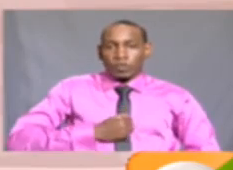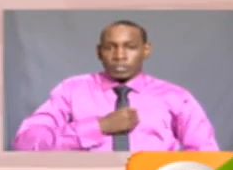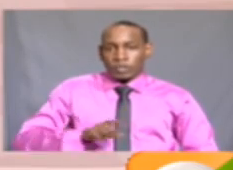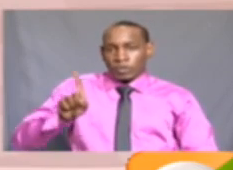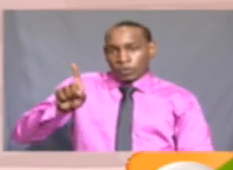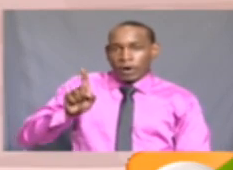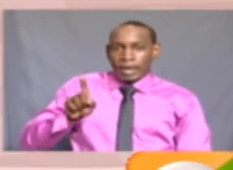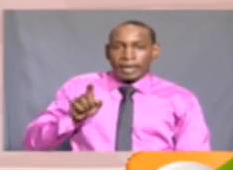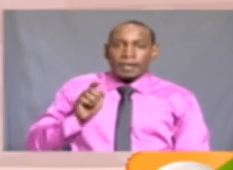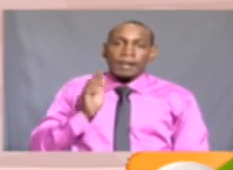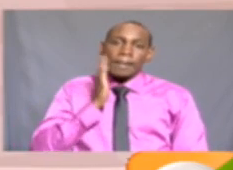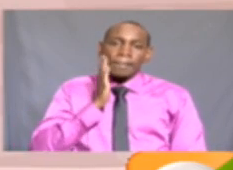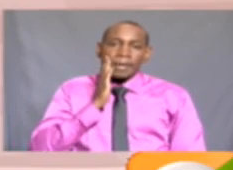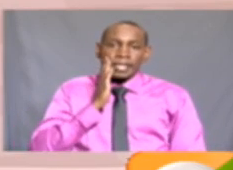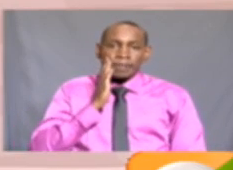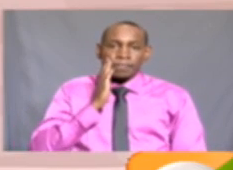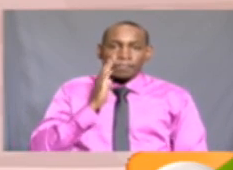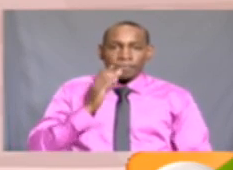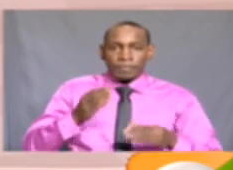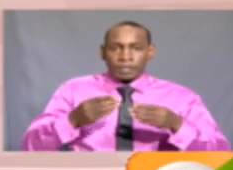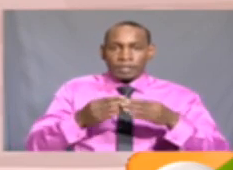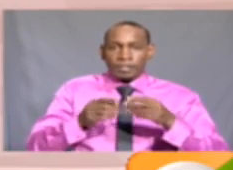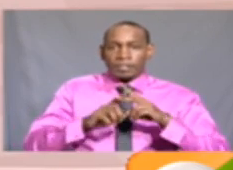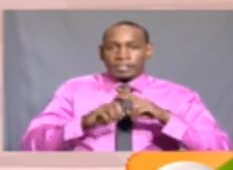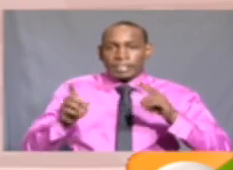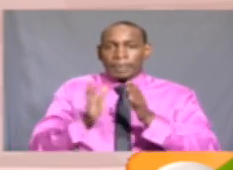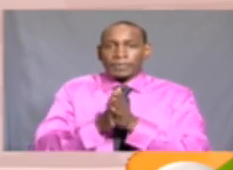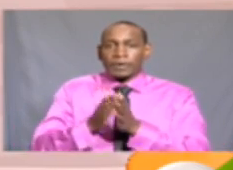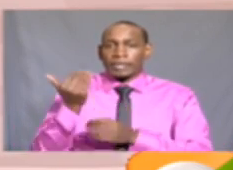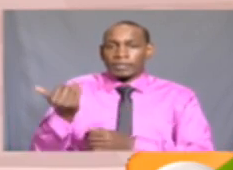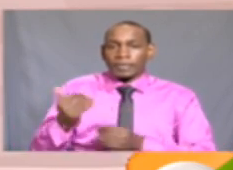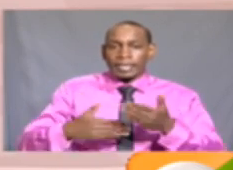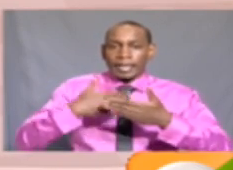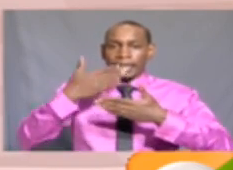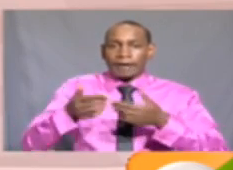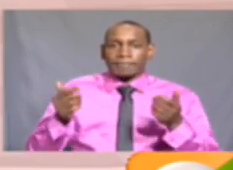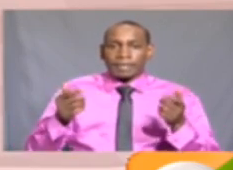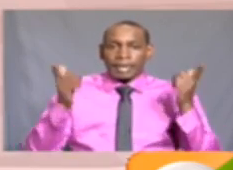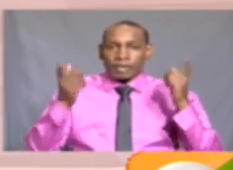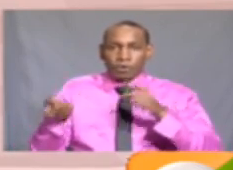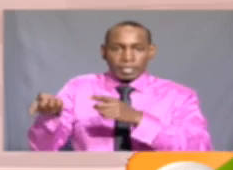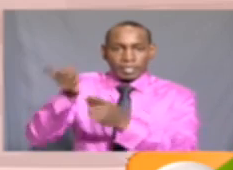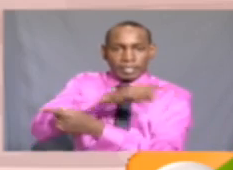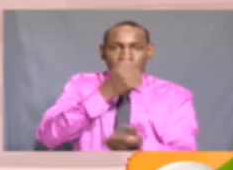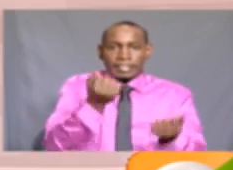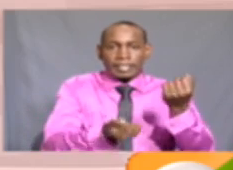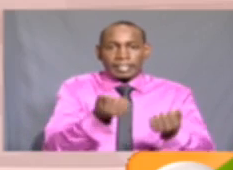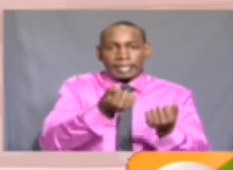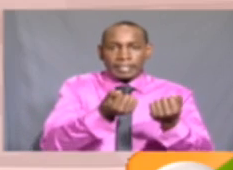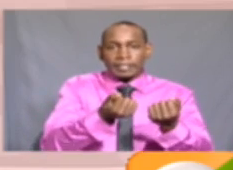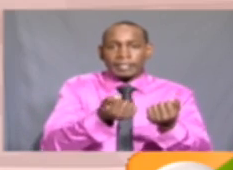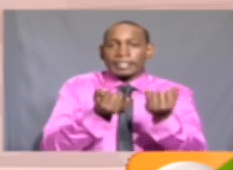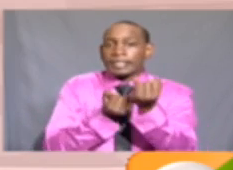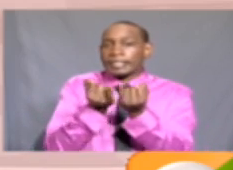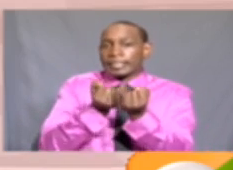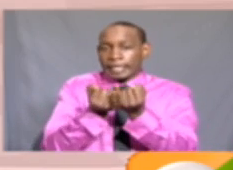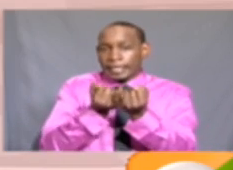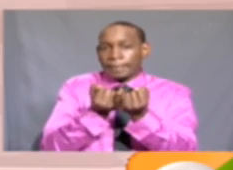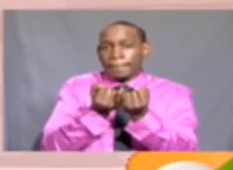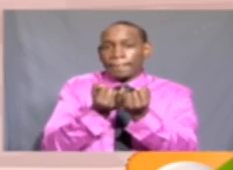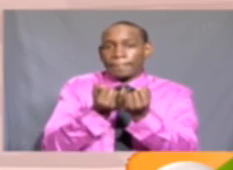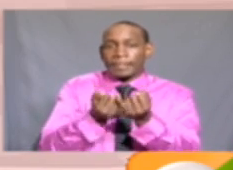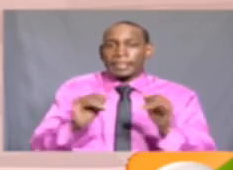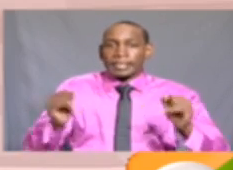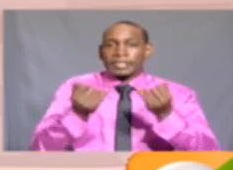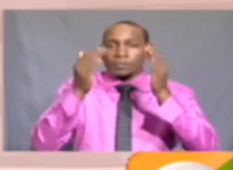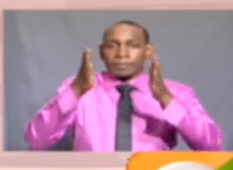Mama mmoja amemudu kujiondoa yeye na mwanawe wa miaka miwili baada ya trela kuangukia gari lao eneo la Sokimau siku ya Jumamosi.